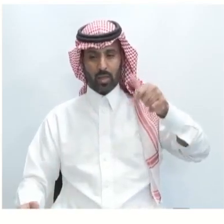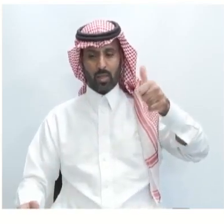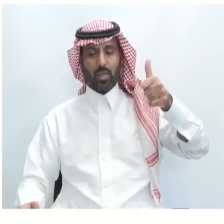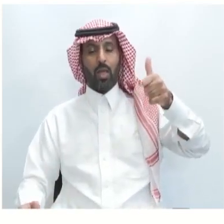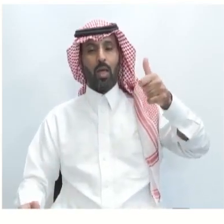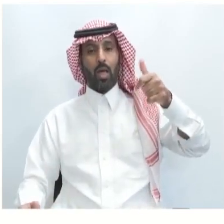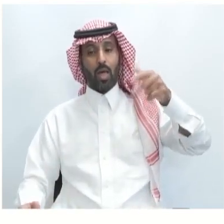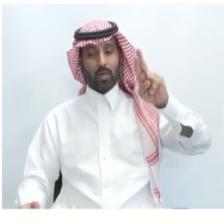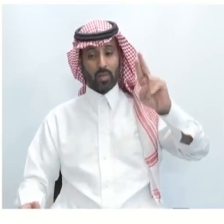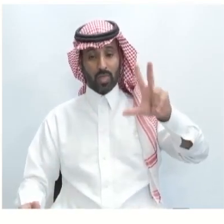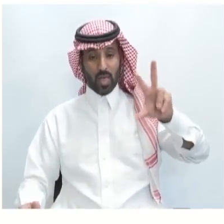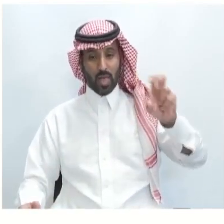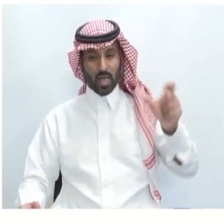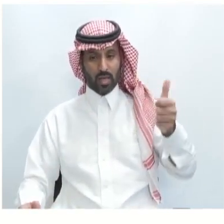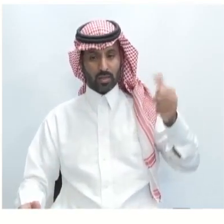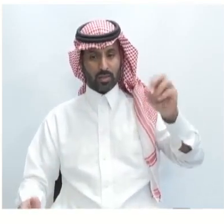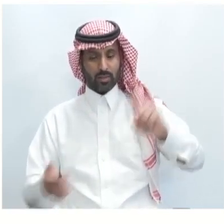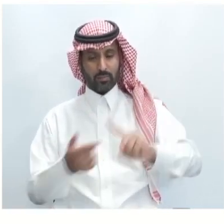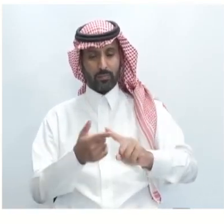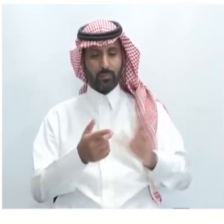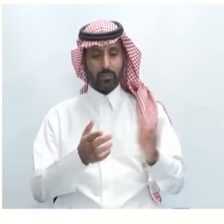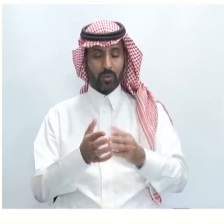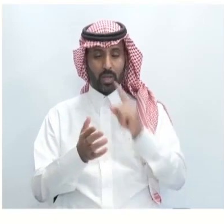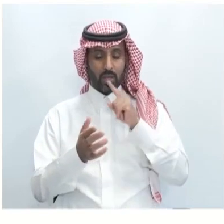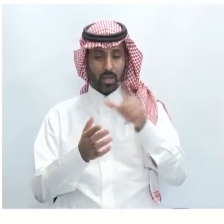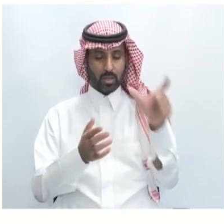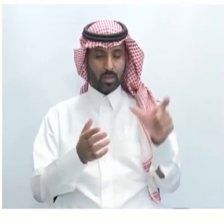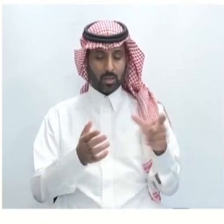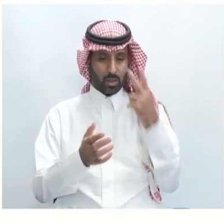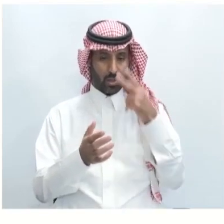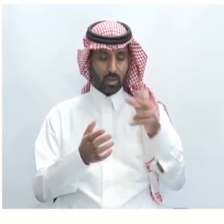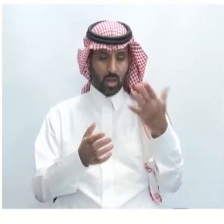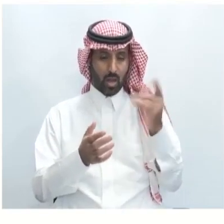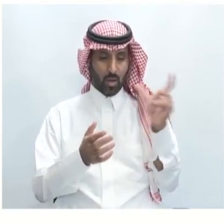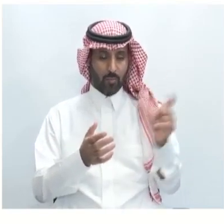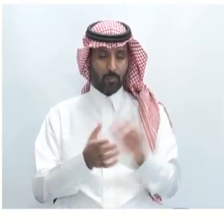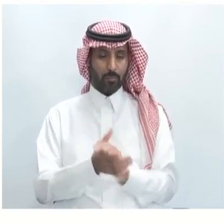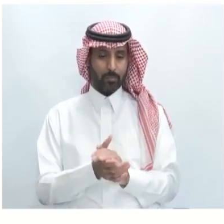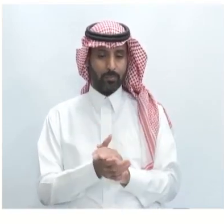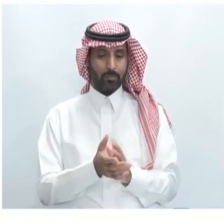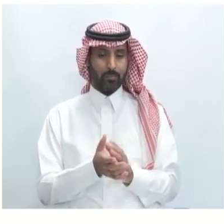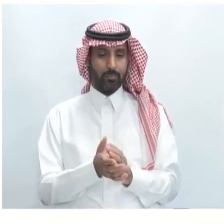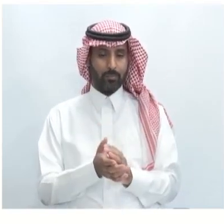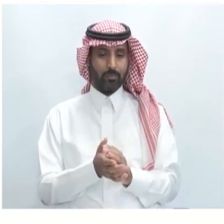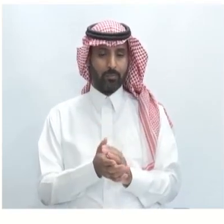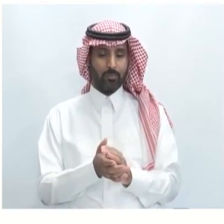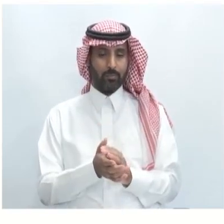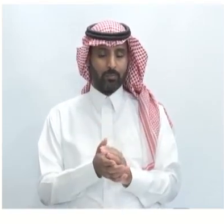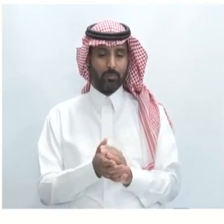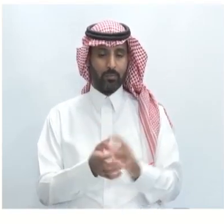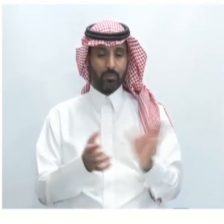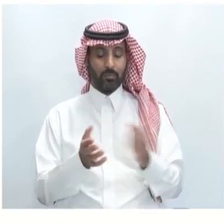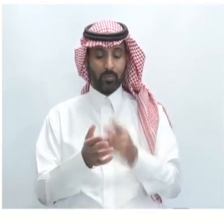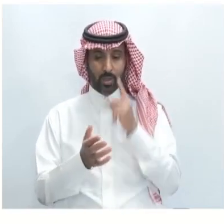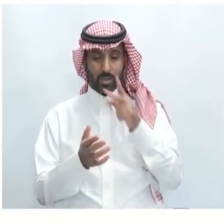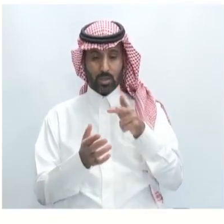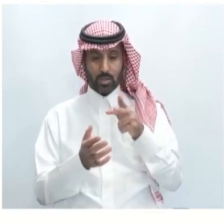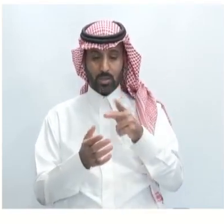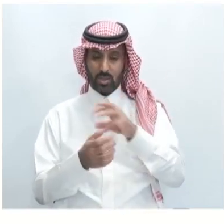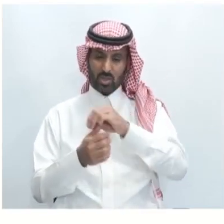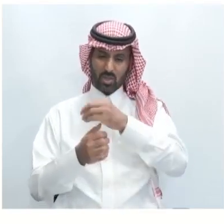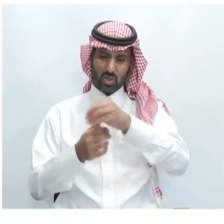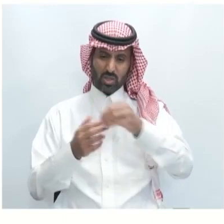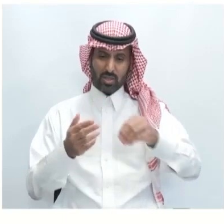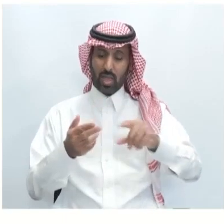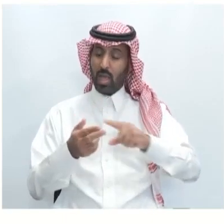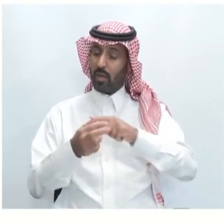الفراغ مفرداتنا الجديده هذا اليوم الكربوهيدرات والسكريات الاحاديه ايضا